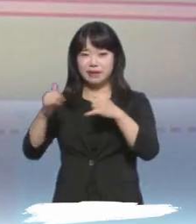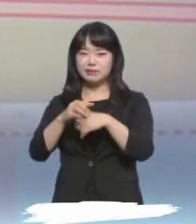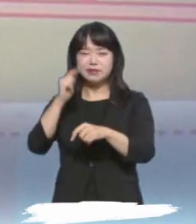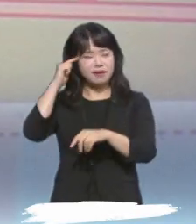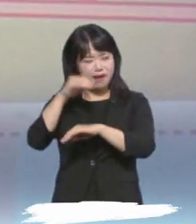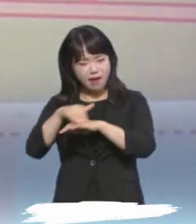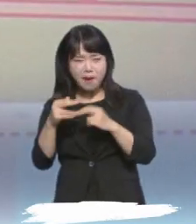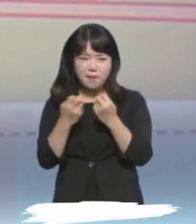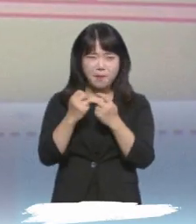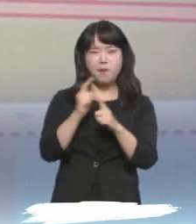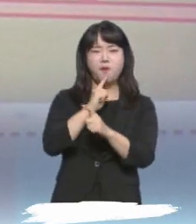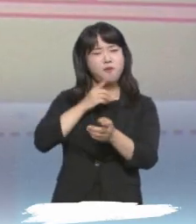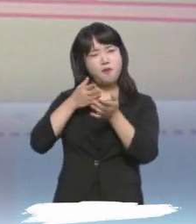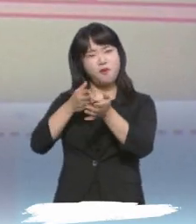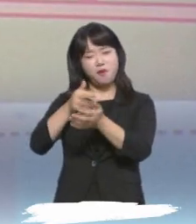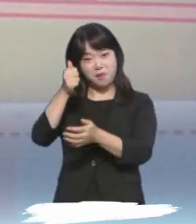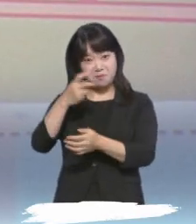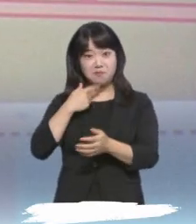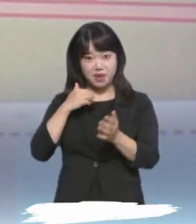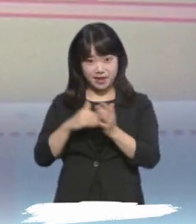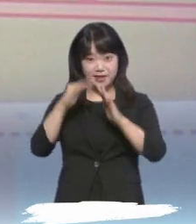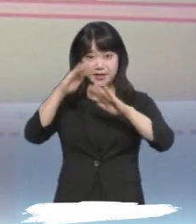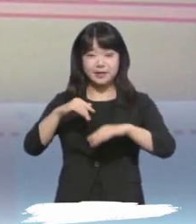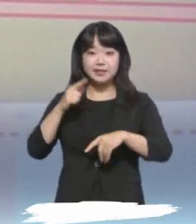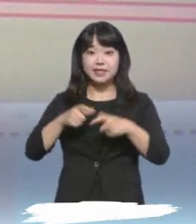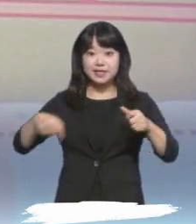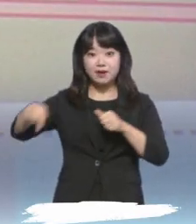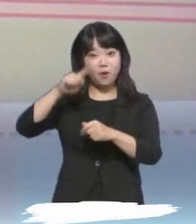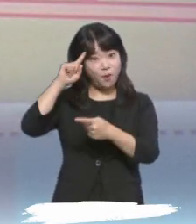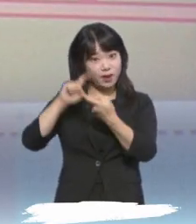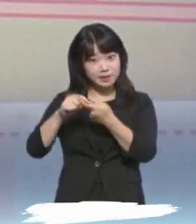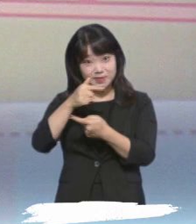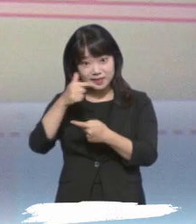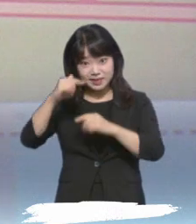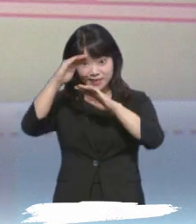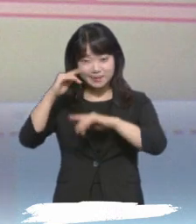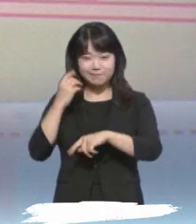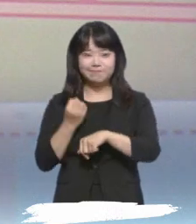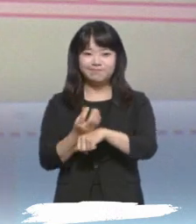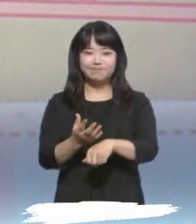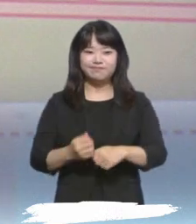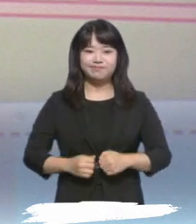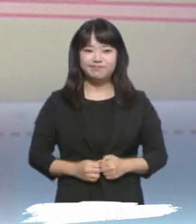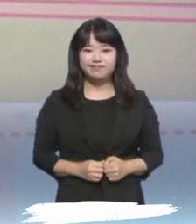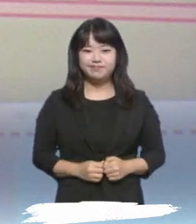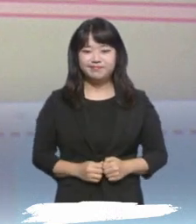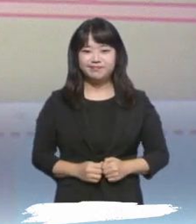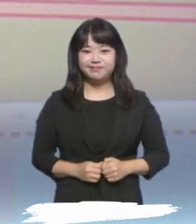마련을 요구했기 때문인데요. 첫 소식, 지역 최대 관심사인 GTX부터 출발합니다.